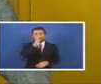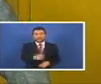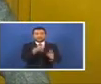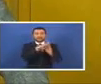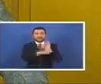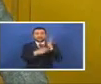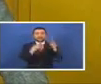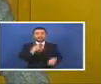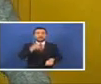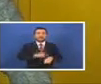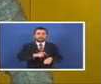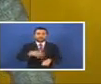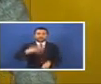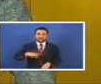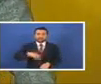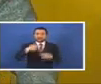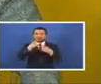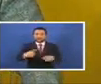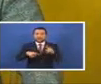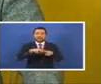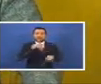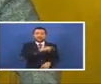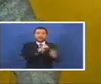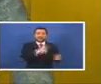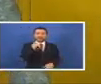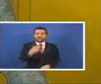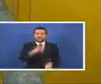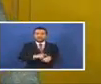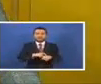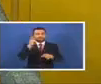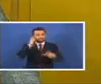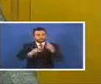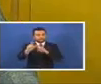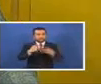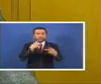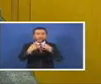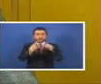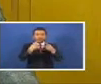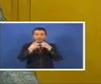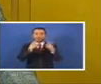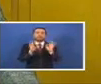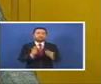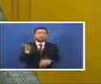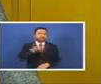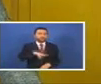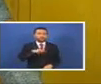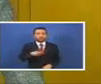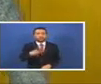olarak her zaman talep ediyoruz. Ahmet abin de belirttiği gibi diyalogdan ve müzakereden başka